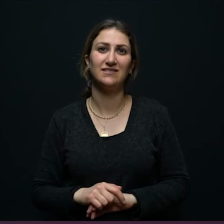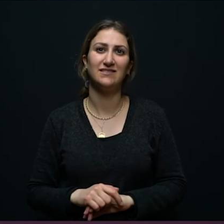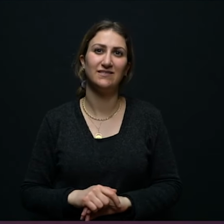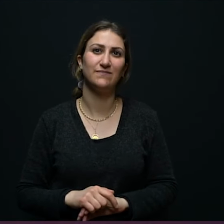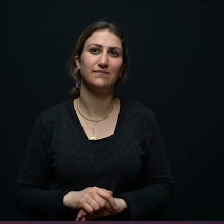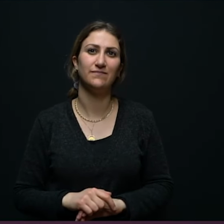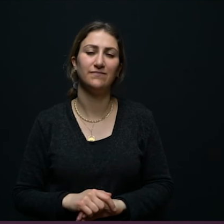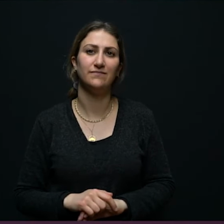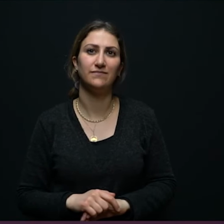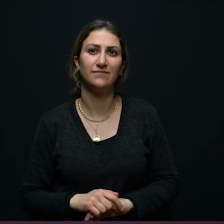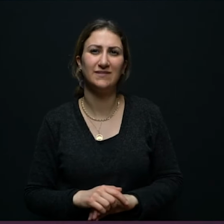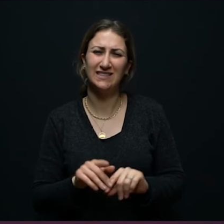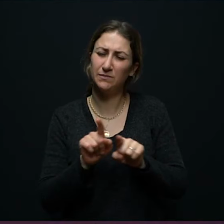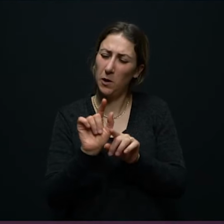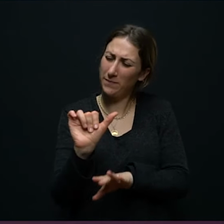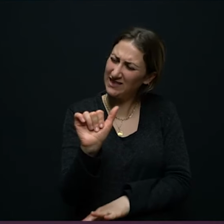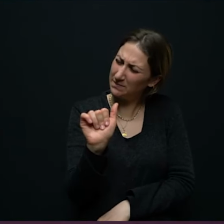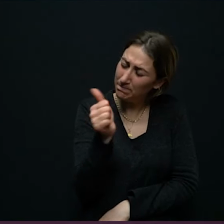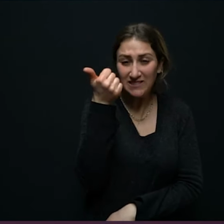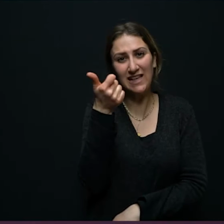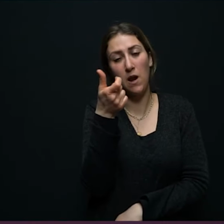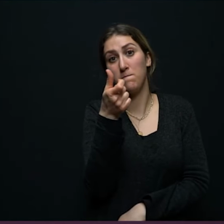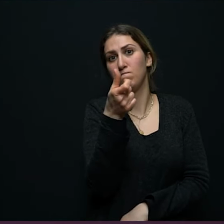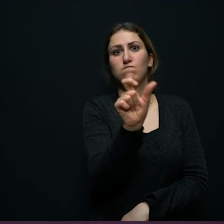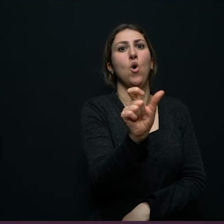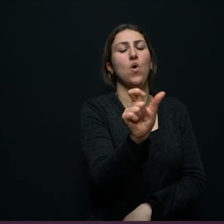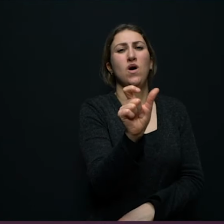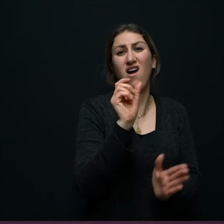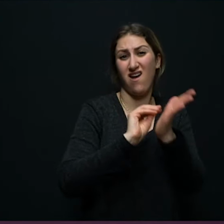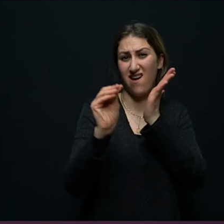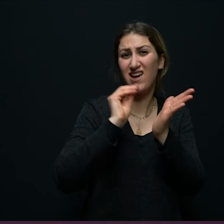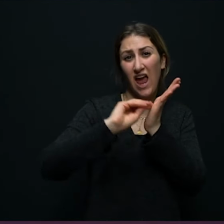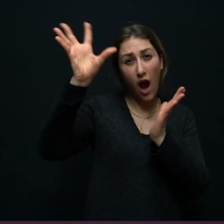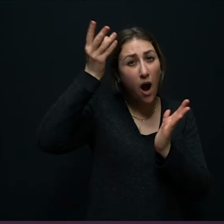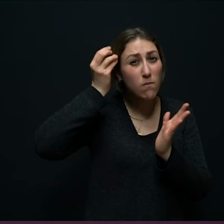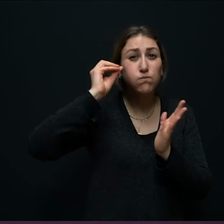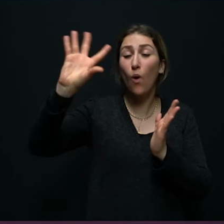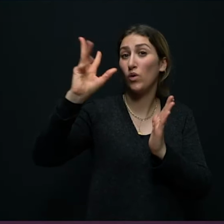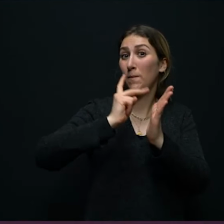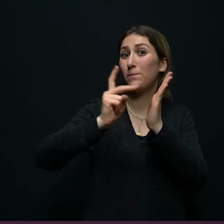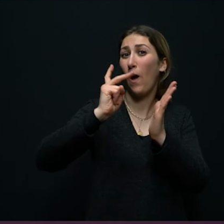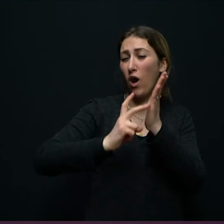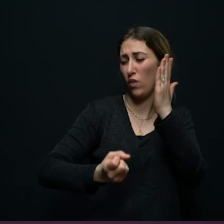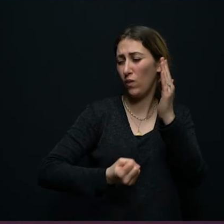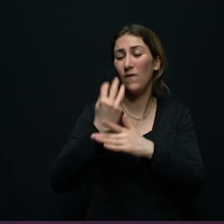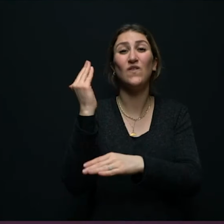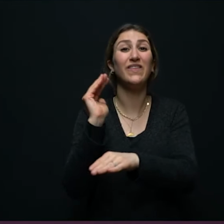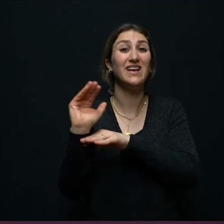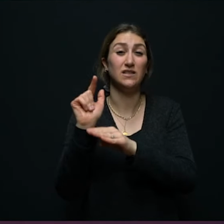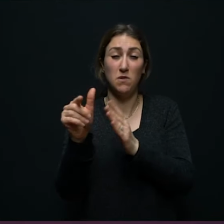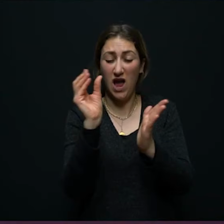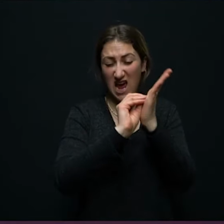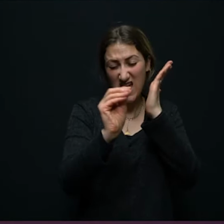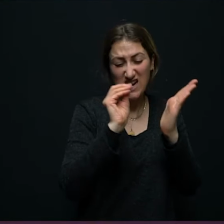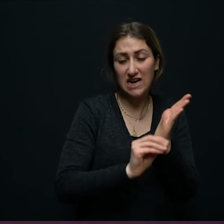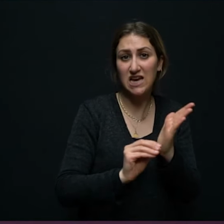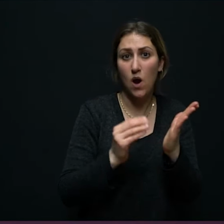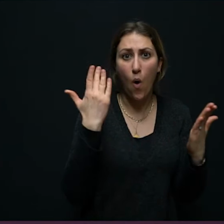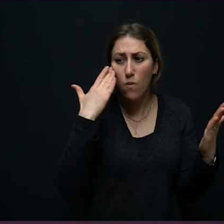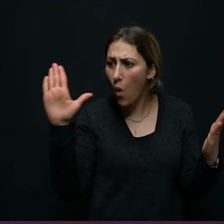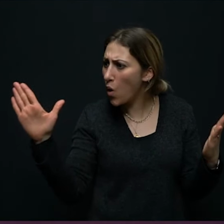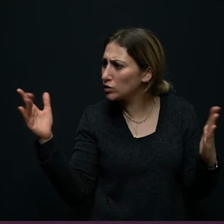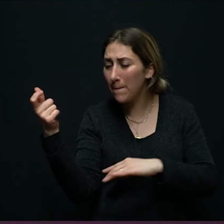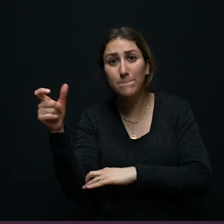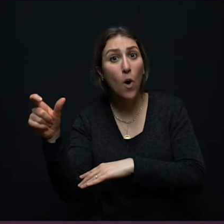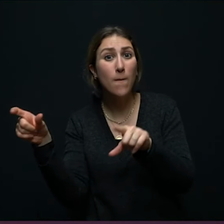qui a été utilisé par ici l'apôtre paul et qu'on ne retrouve nulle part ailleurs il le fait lui même il le